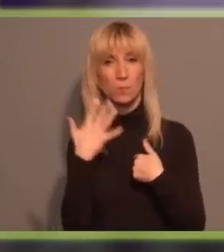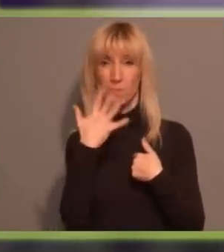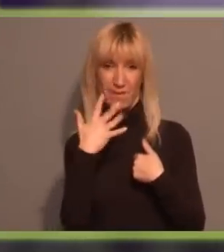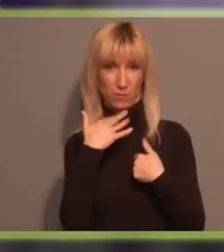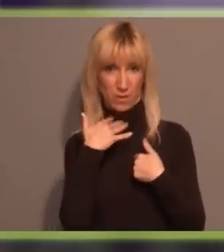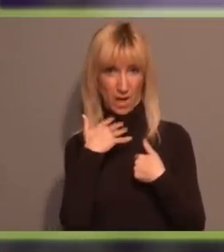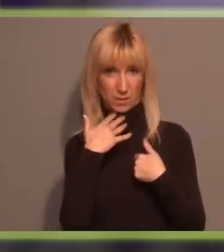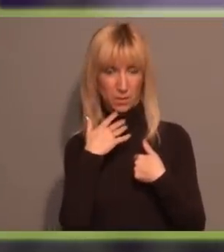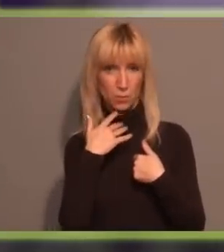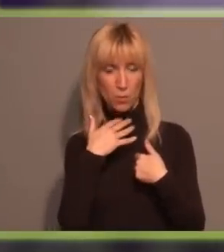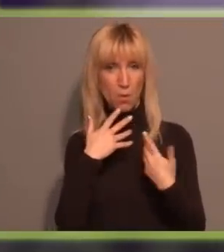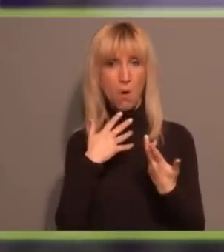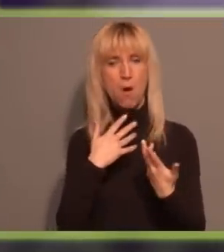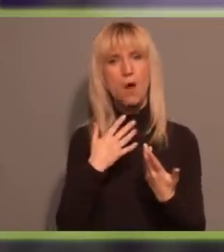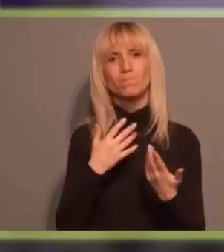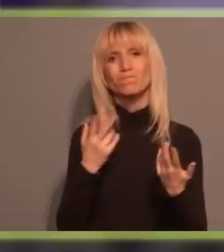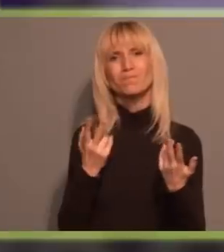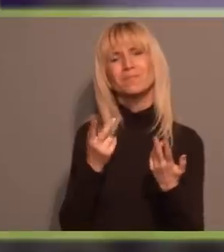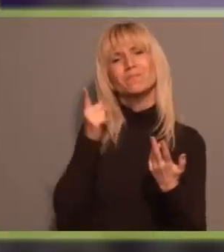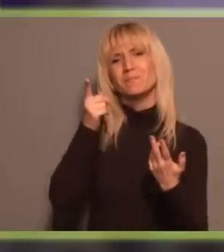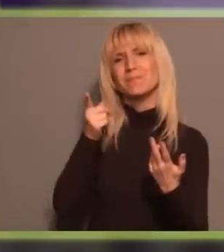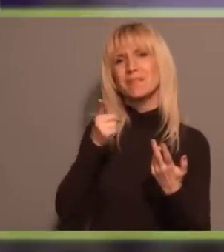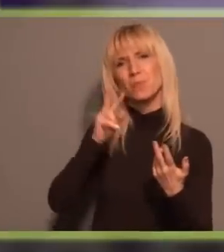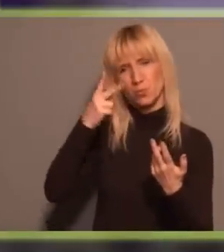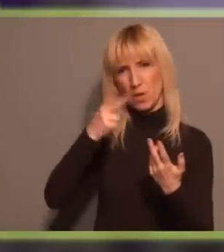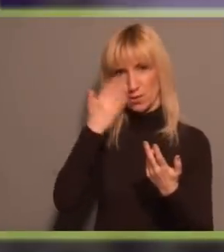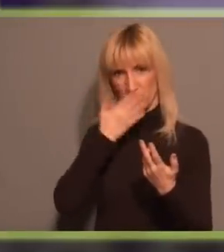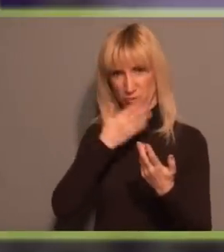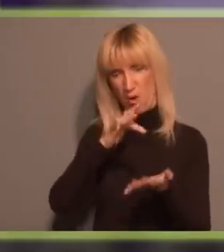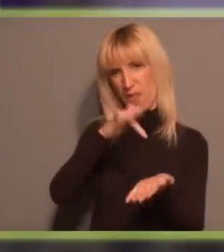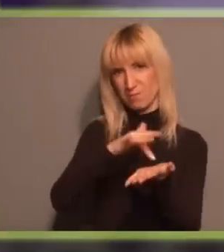od petog razreda srednjeg, mislim i na middle